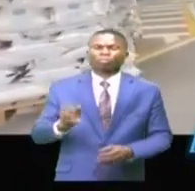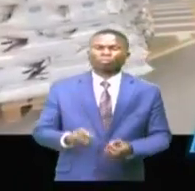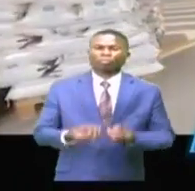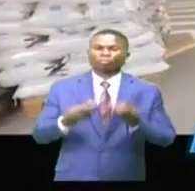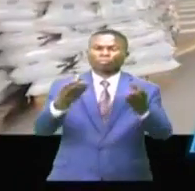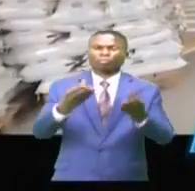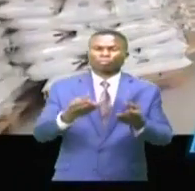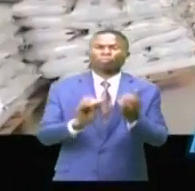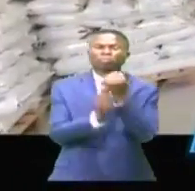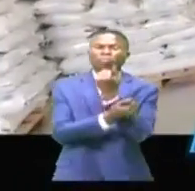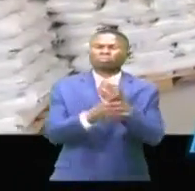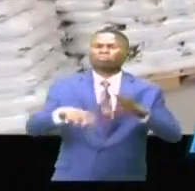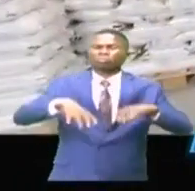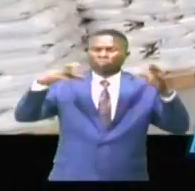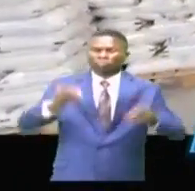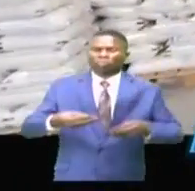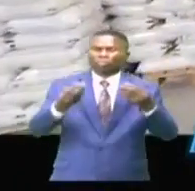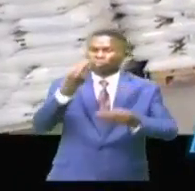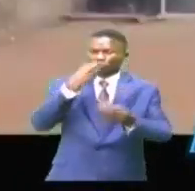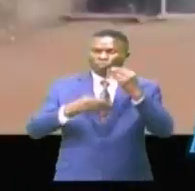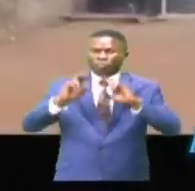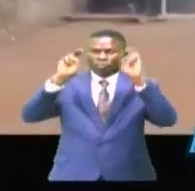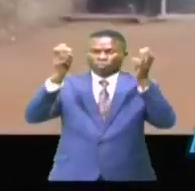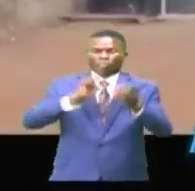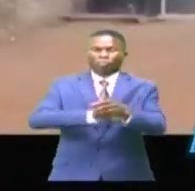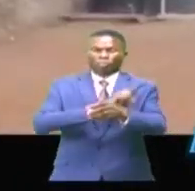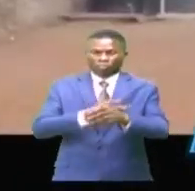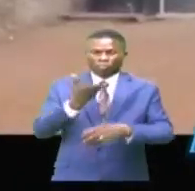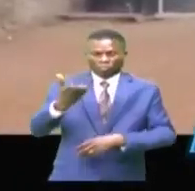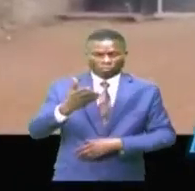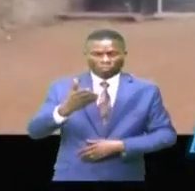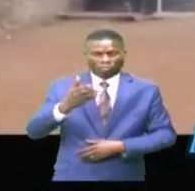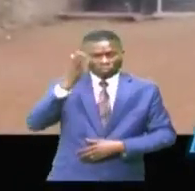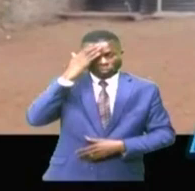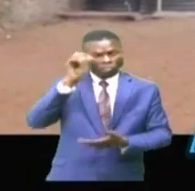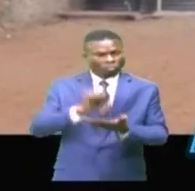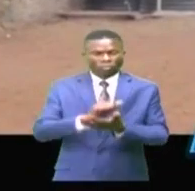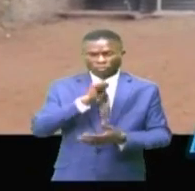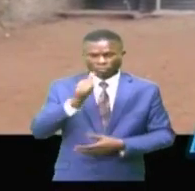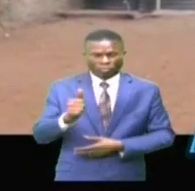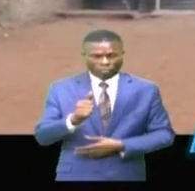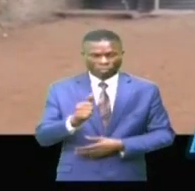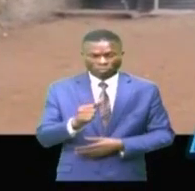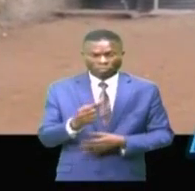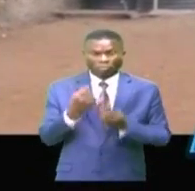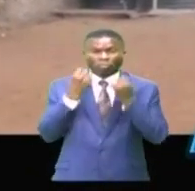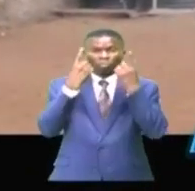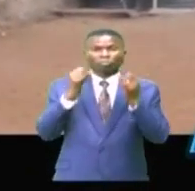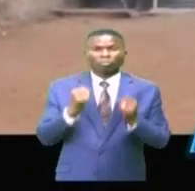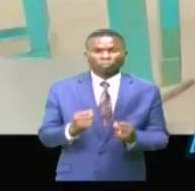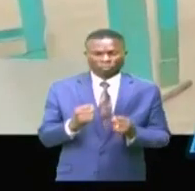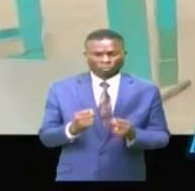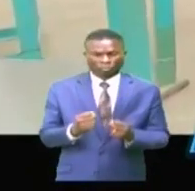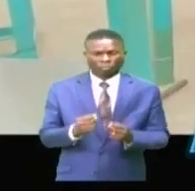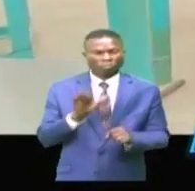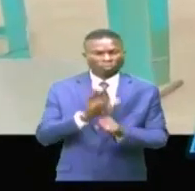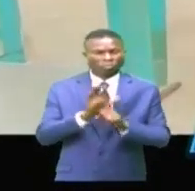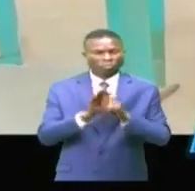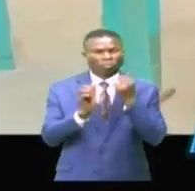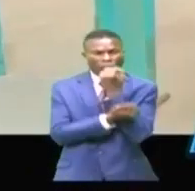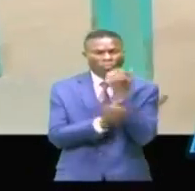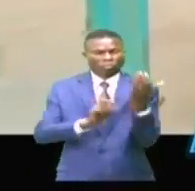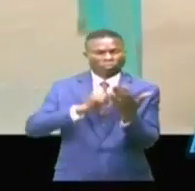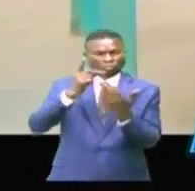maïs pour nourrir Goma on ne pensait pas que ça pouvait possible parce que on se disait en API on connaissait personne le projet